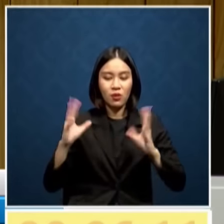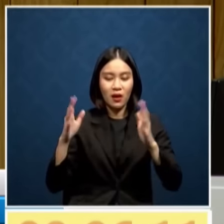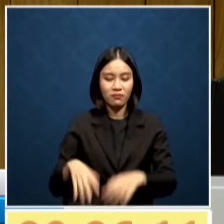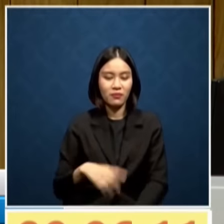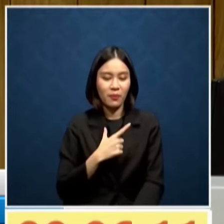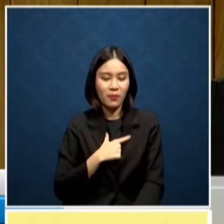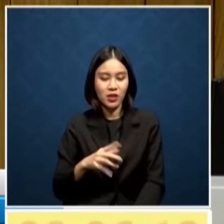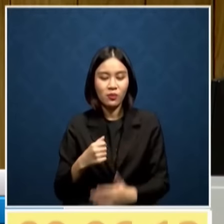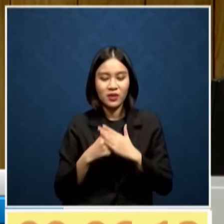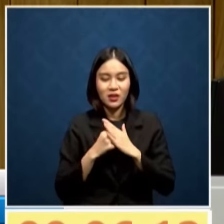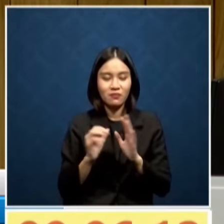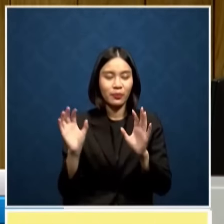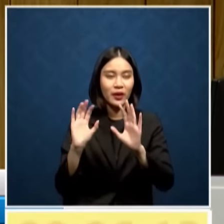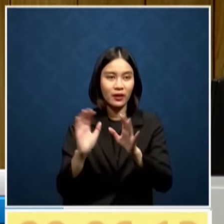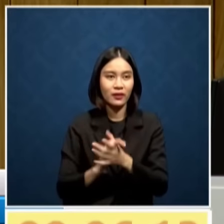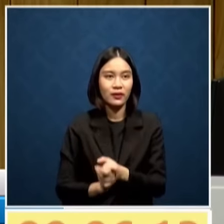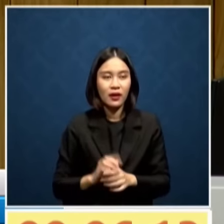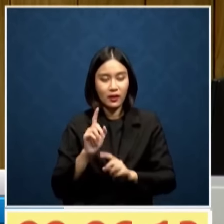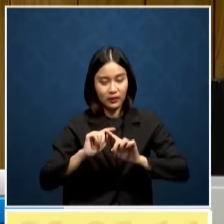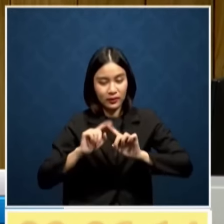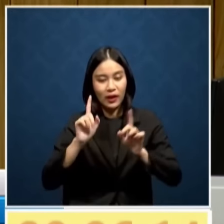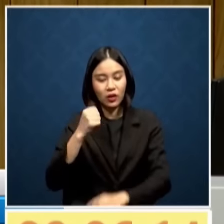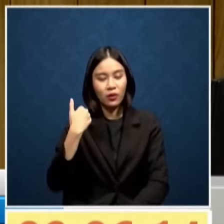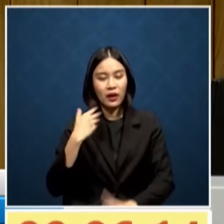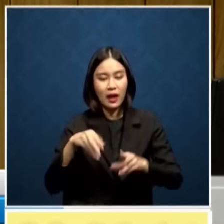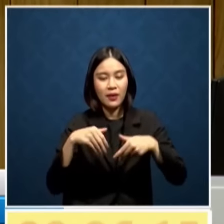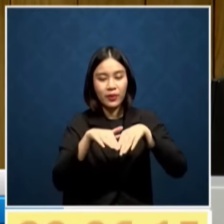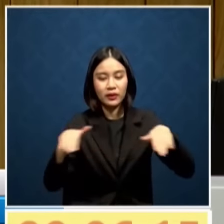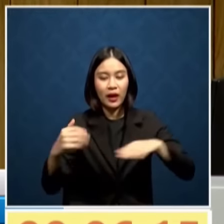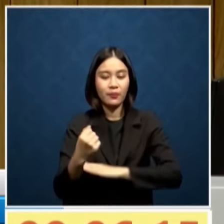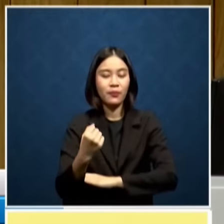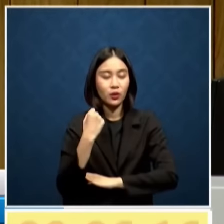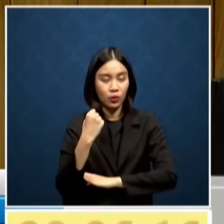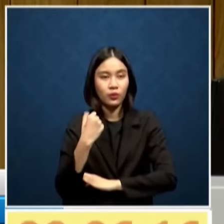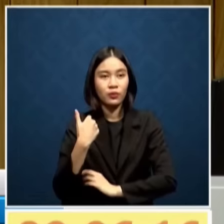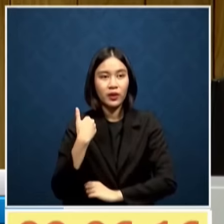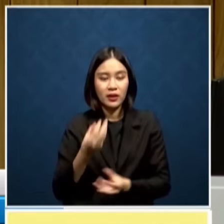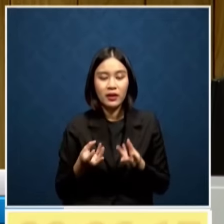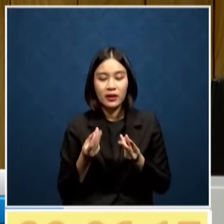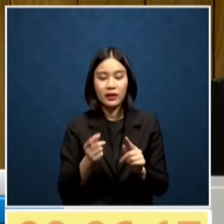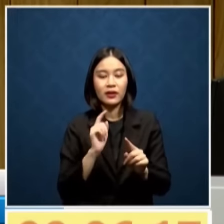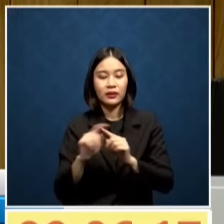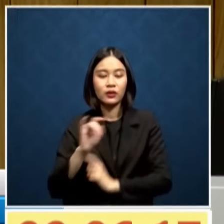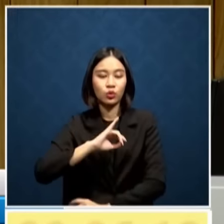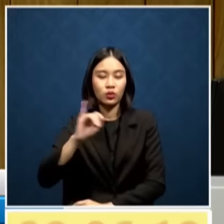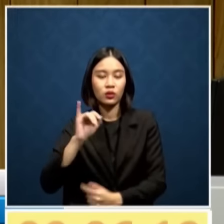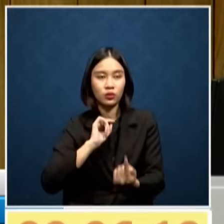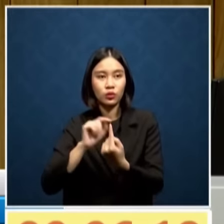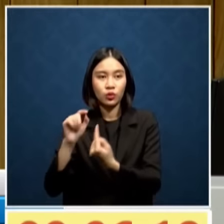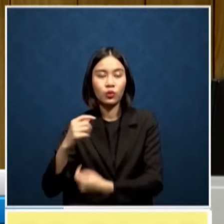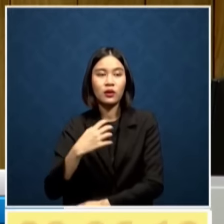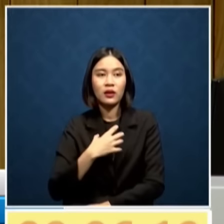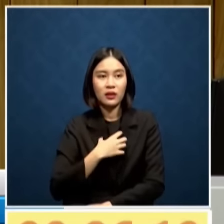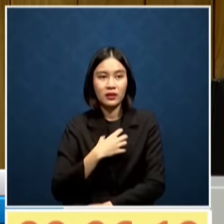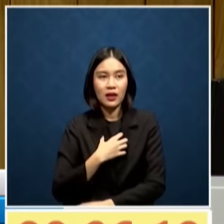เราไม่ชอบของจีนเราเพียงแต่เราต้องให้มาตรฐานที่มั่นคงมีทุกอย่างมีรายละเอียดที่ถูกต้องนะครับก็อยากจ